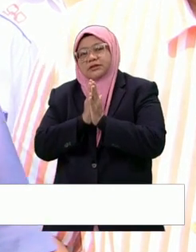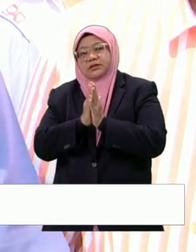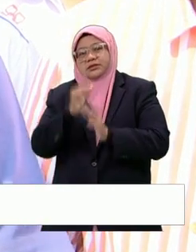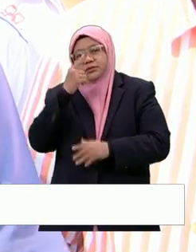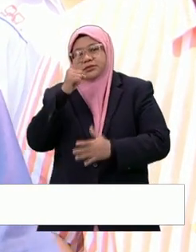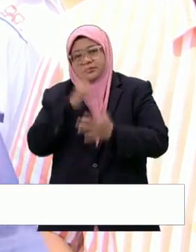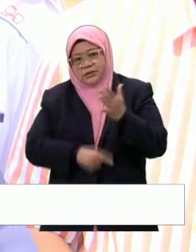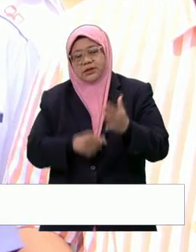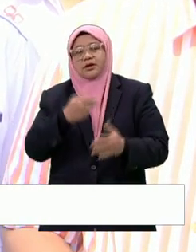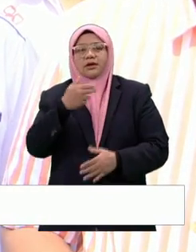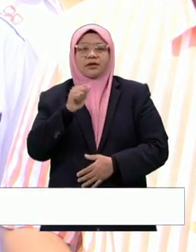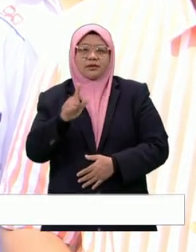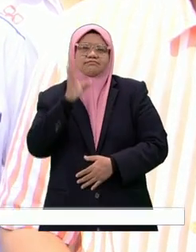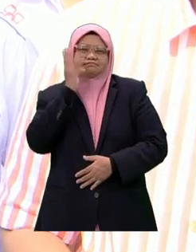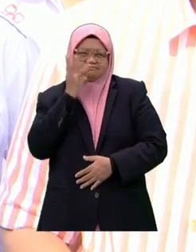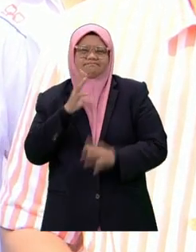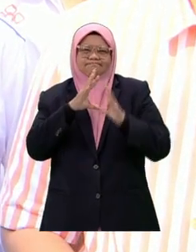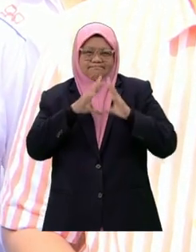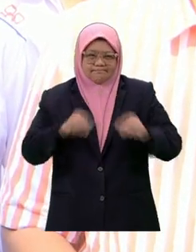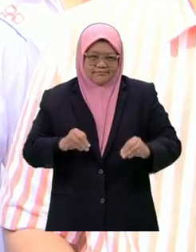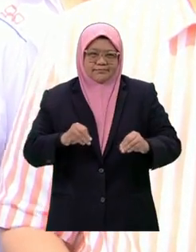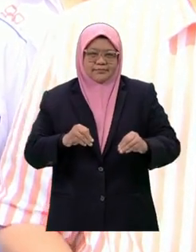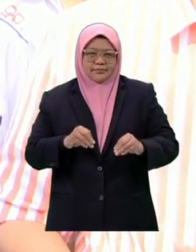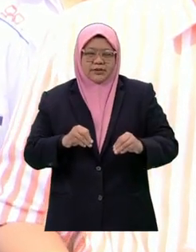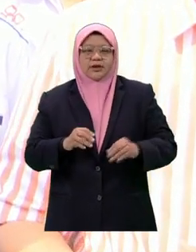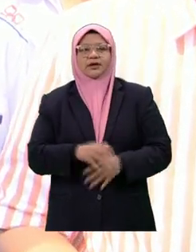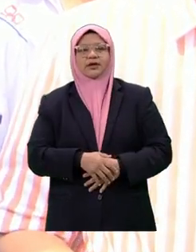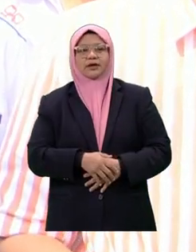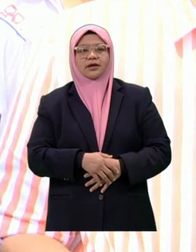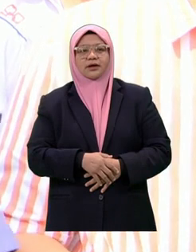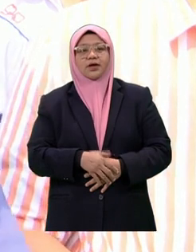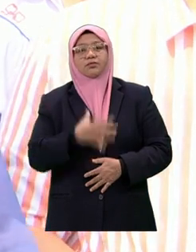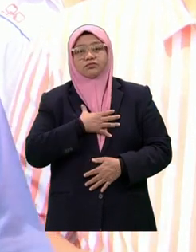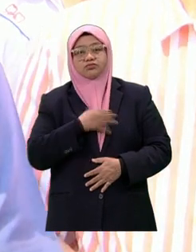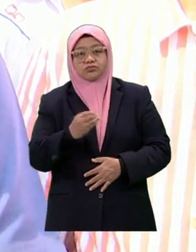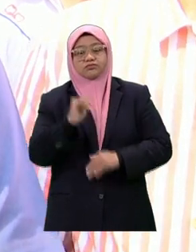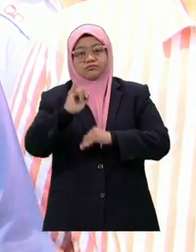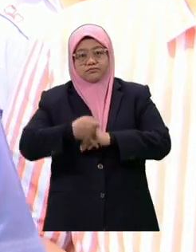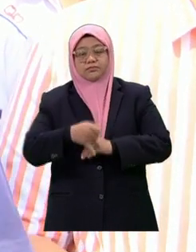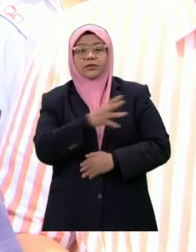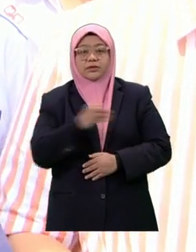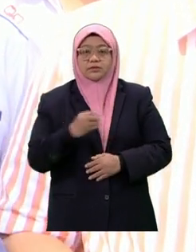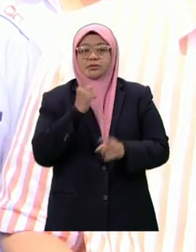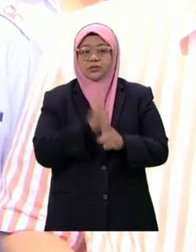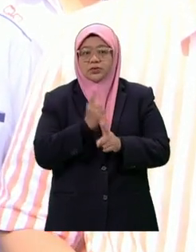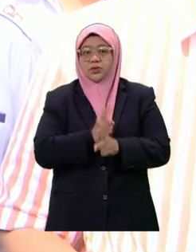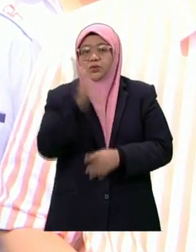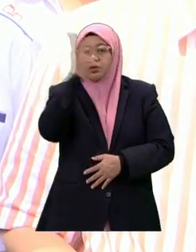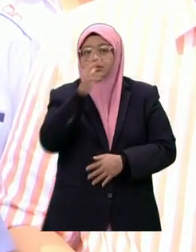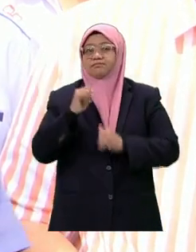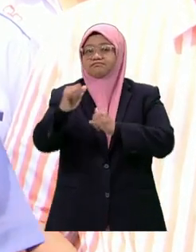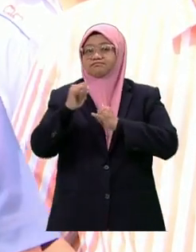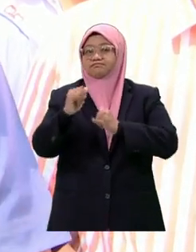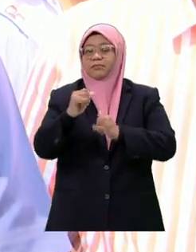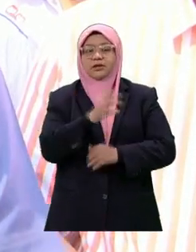hal beras ini dapat diselesaikan antara g2g iaitu beras putih yang diimport antara Kerajaan dengan kerajaan dia akan